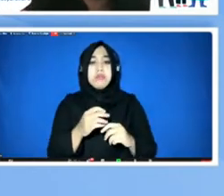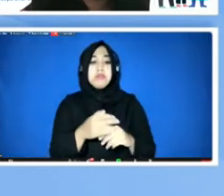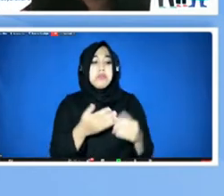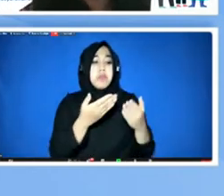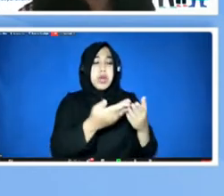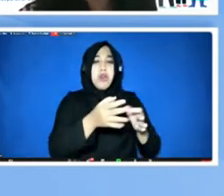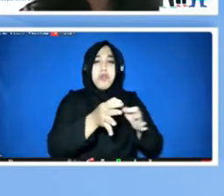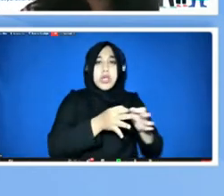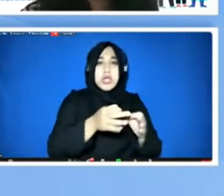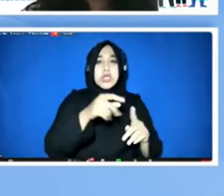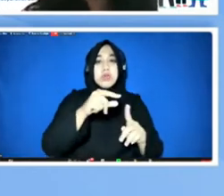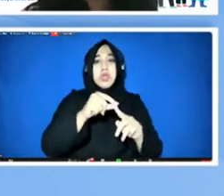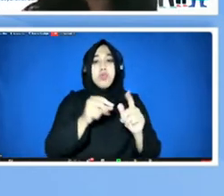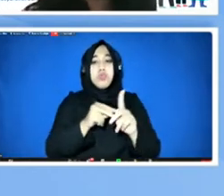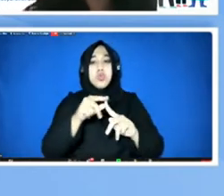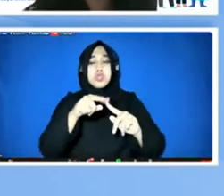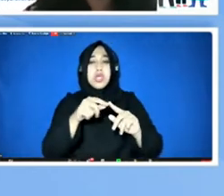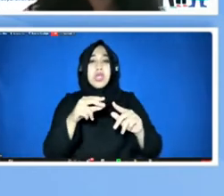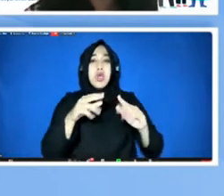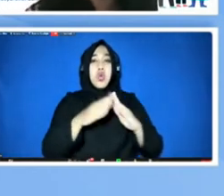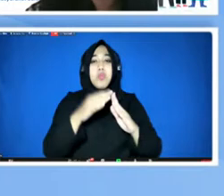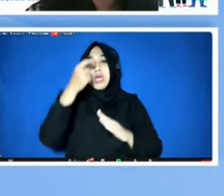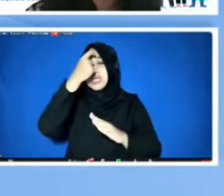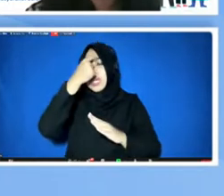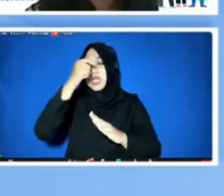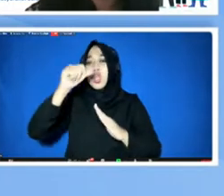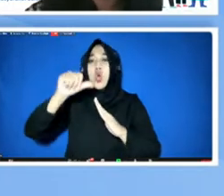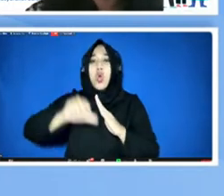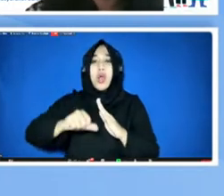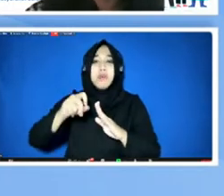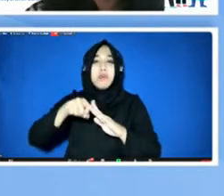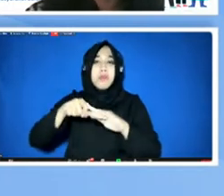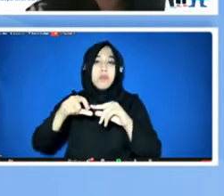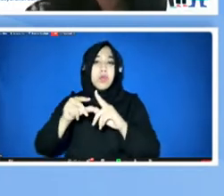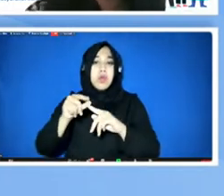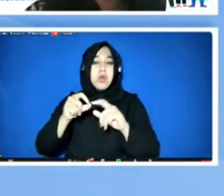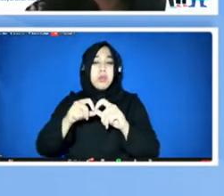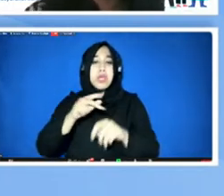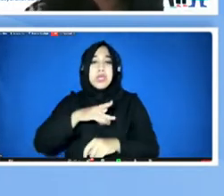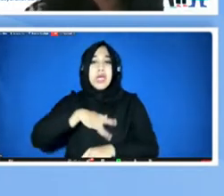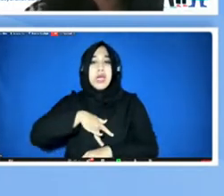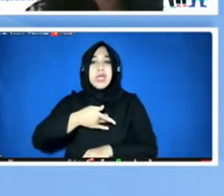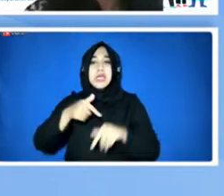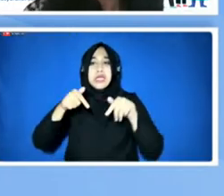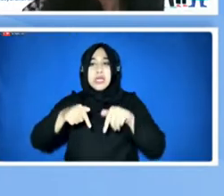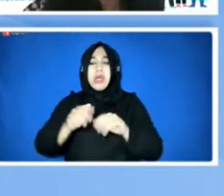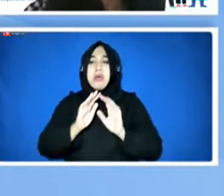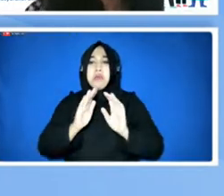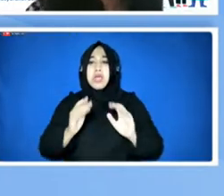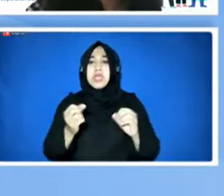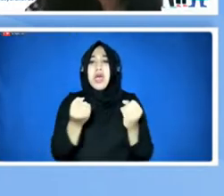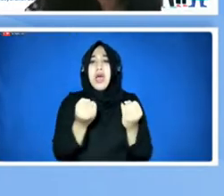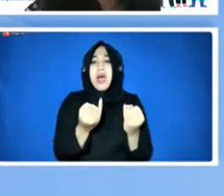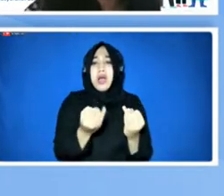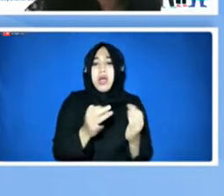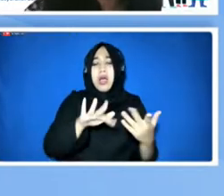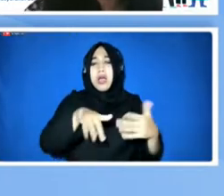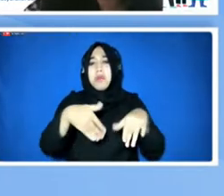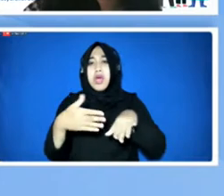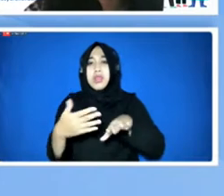isolasi terpusat, dan juga RS yang kolaps, yang juga saat ini sedang kita rasakan karena banyak sekali kematian pada